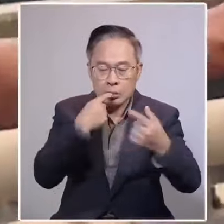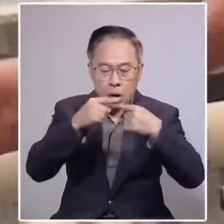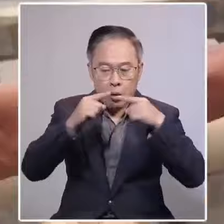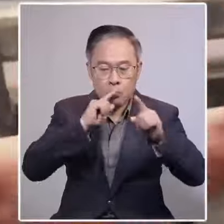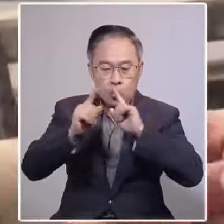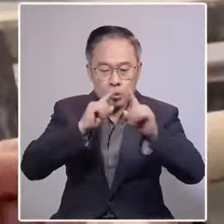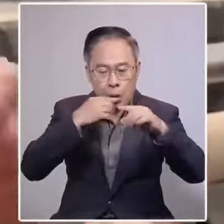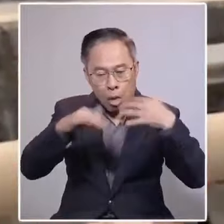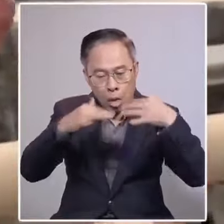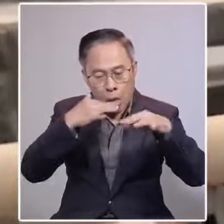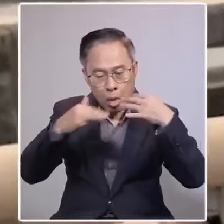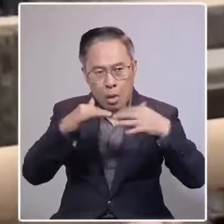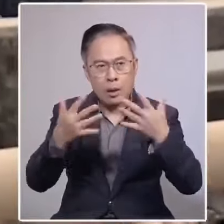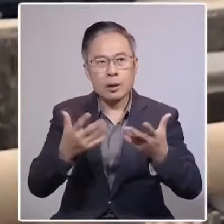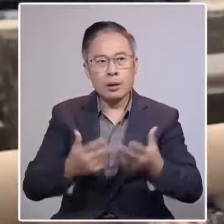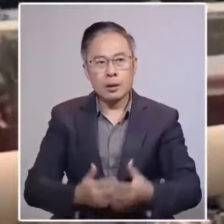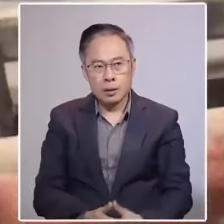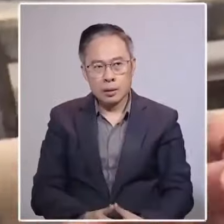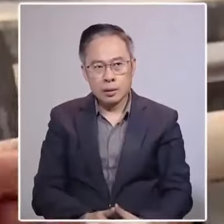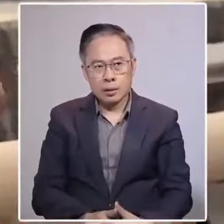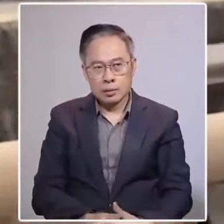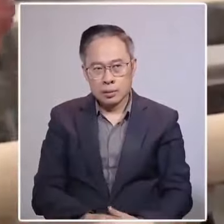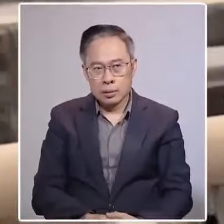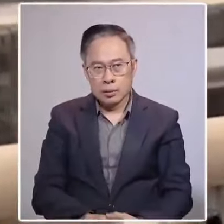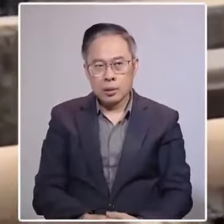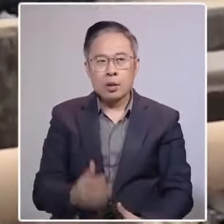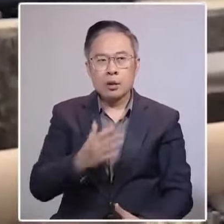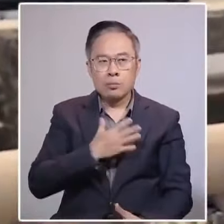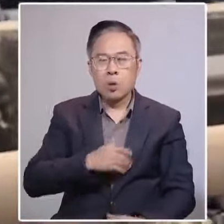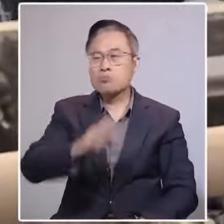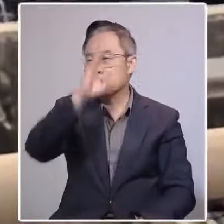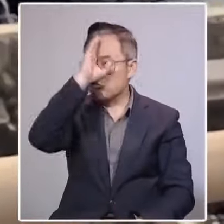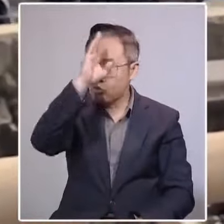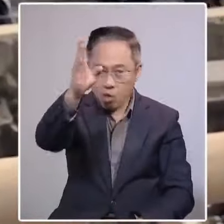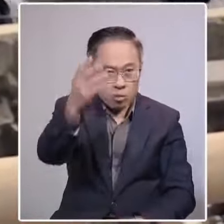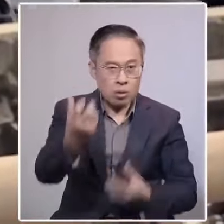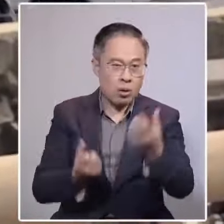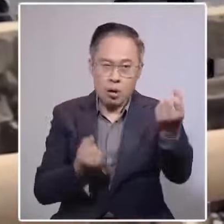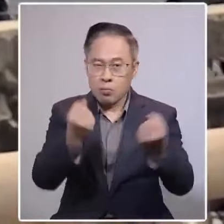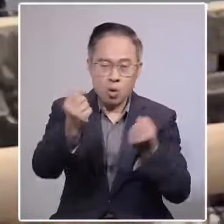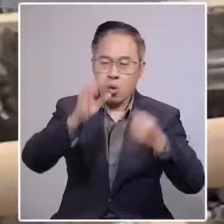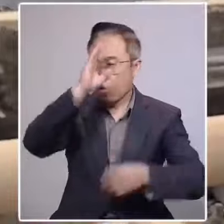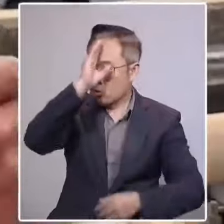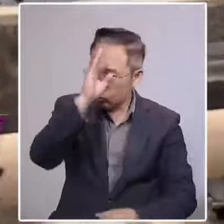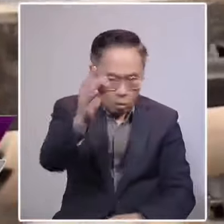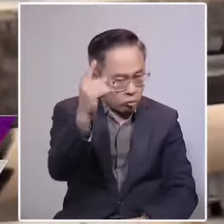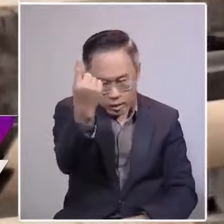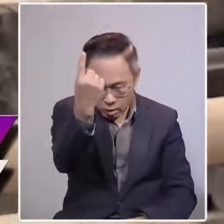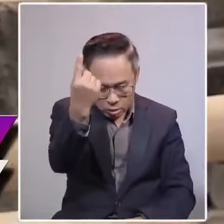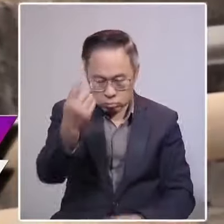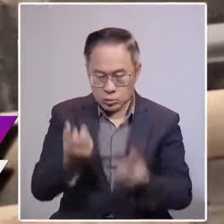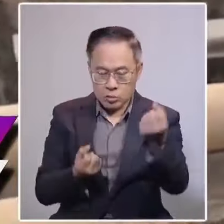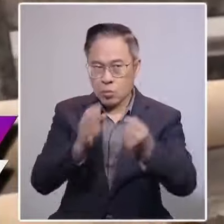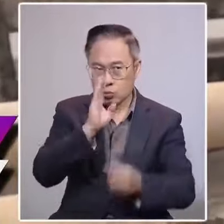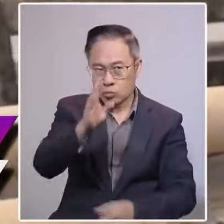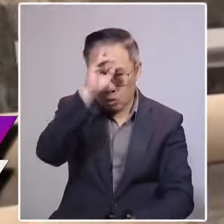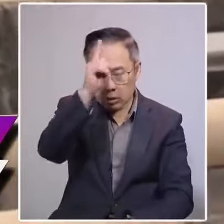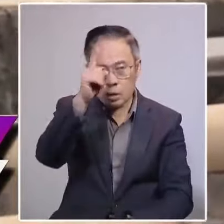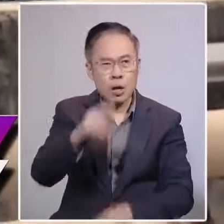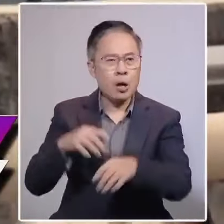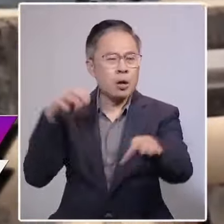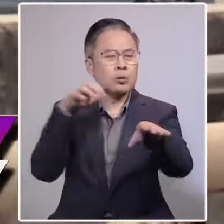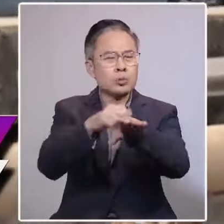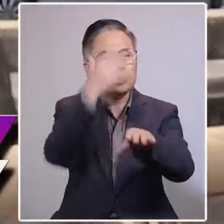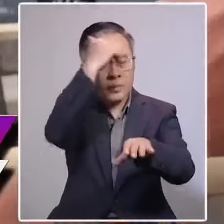อ่ะลองฟังดูฮะมาตรงเดียวเลยตรงเดียวเลยมาตรงตรงเดียวเลยยังไแล้วแล้วยังไงถึงชน